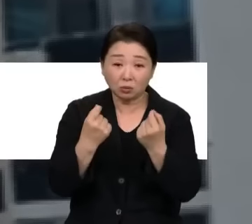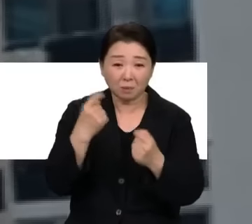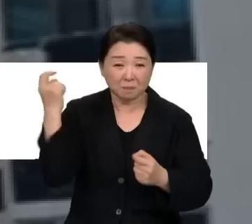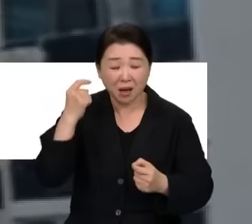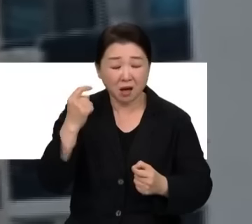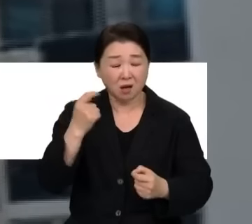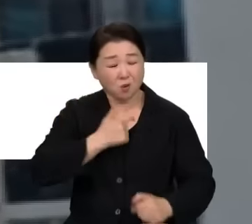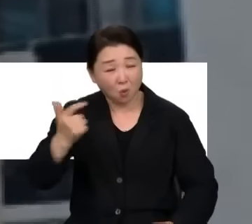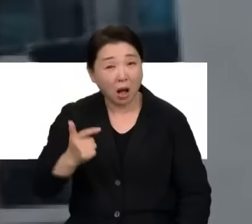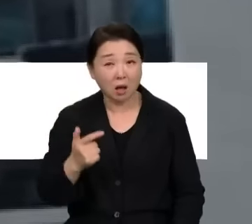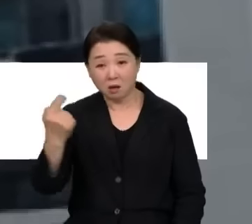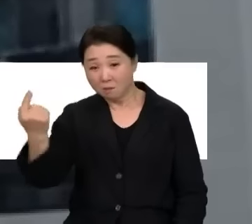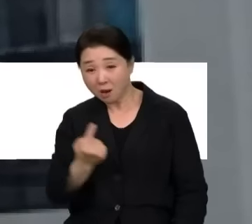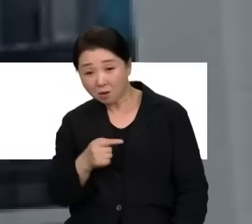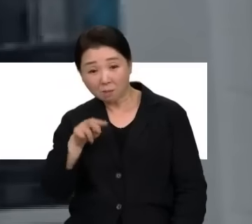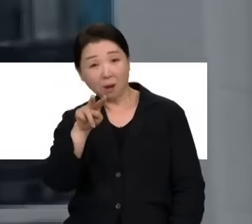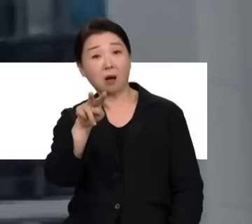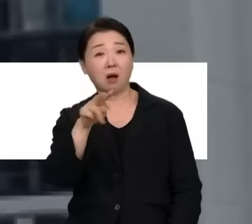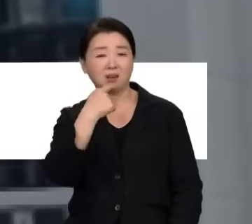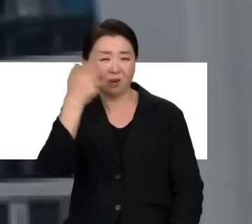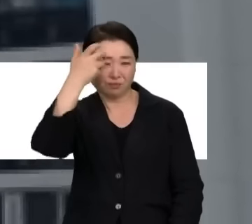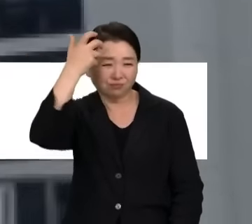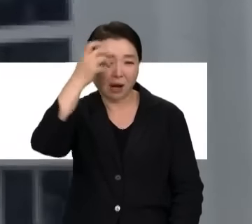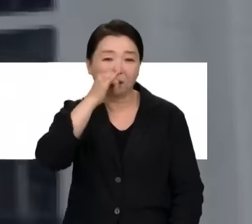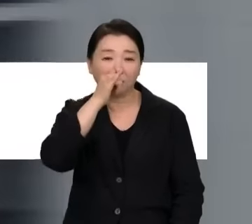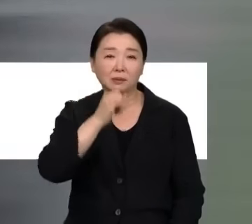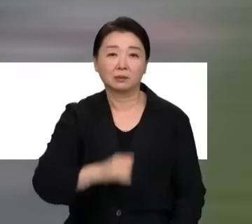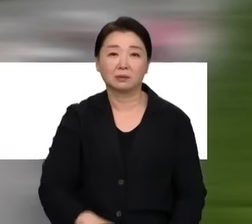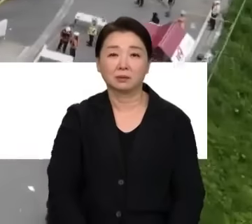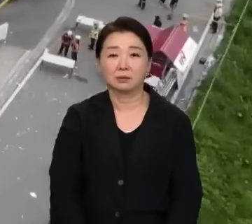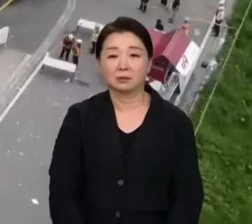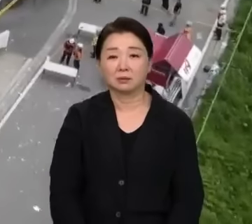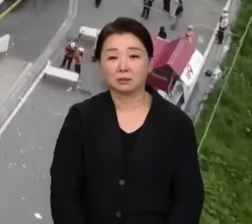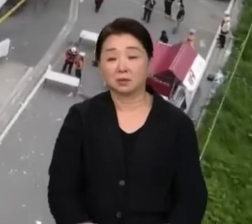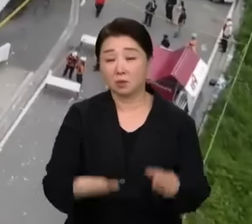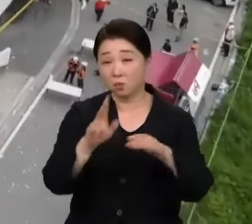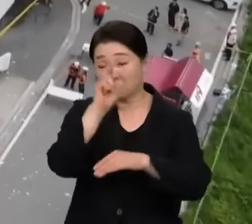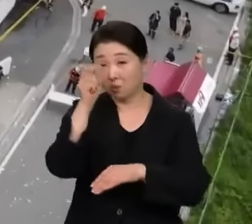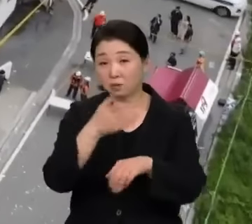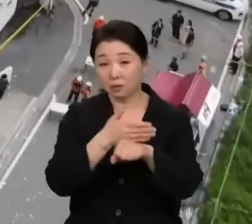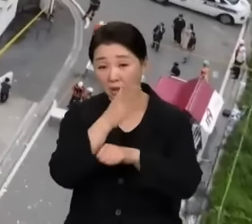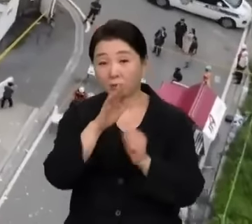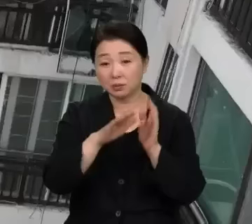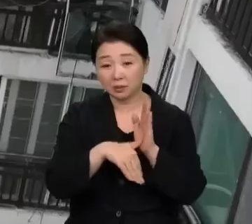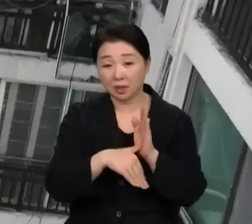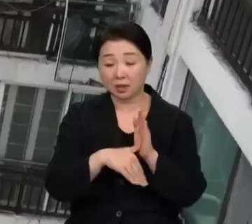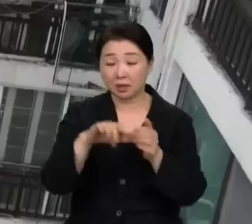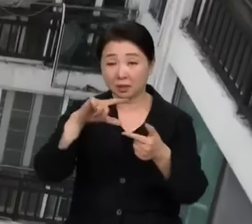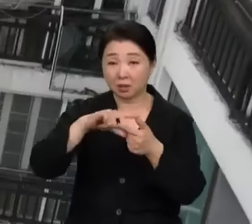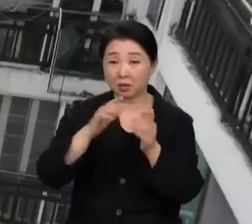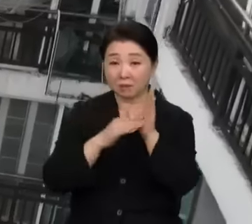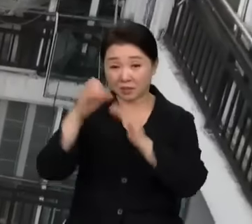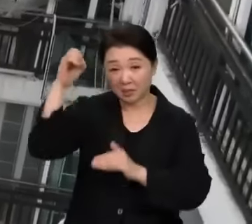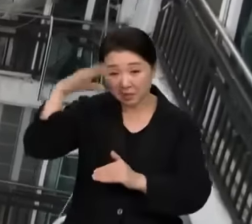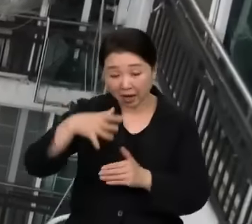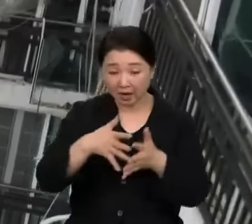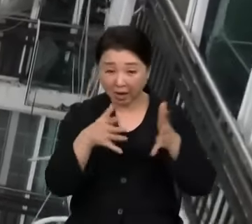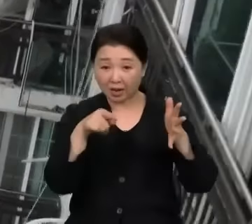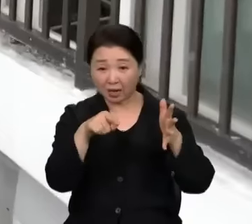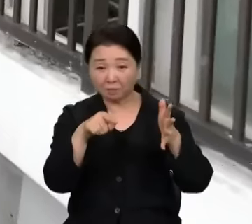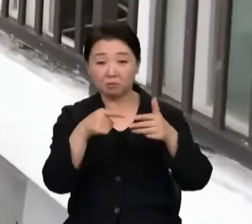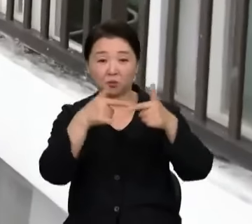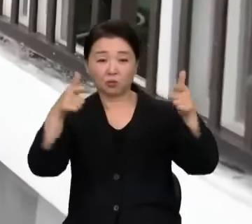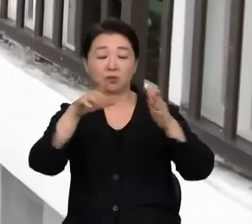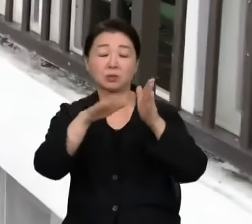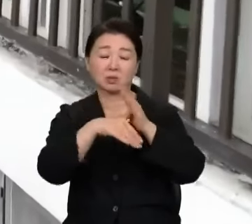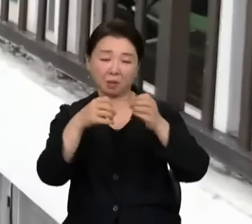밖에 나왔습니다. 그러네 밖에 나와보면 연기가 막 너무 올라대다. 오늘 오전 9시쯤 경남 밀양시 하나읍의 한 아파트